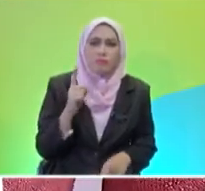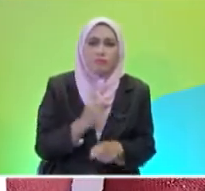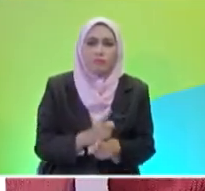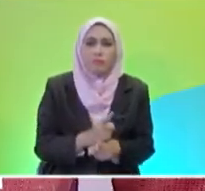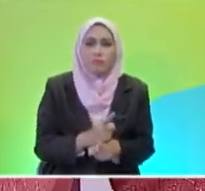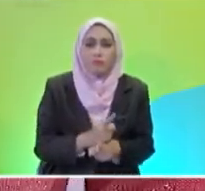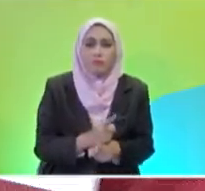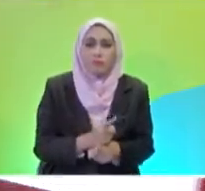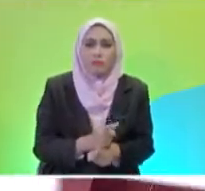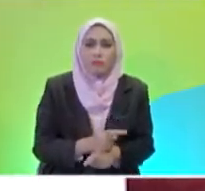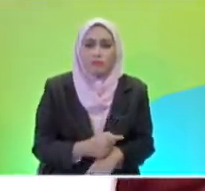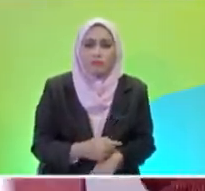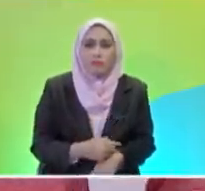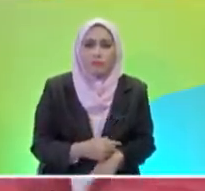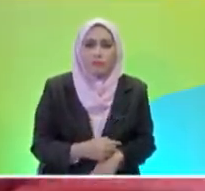lebah?